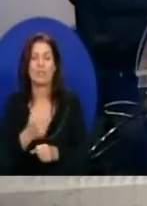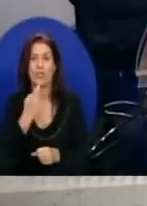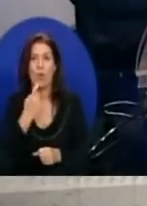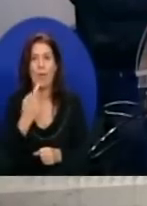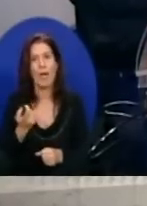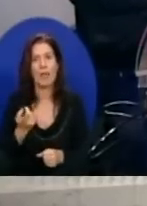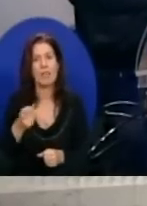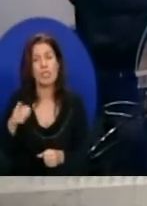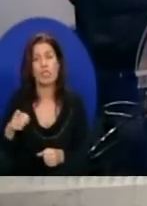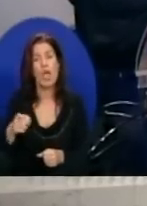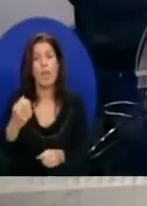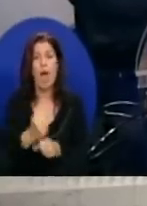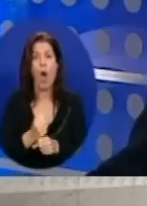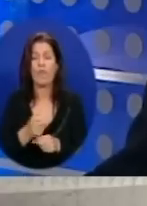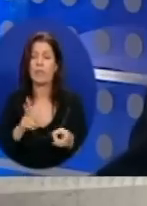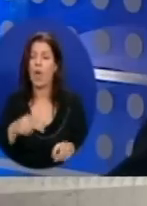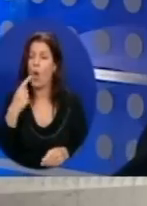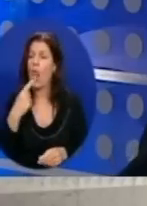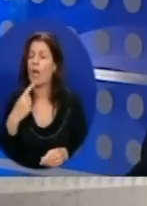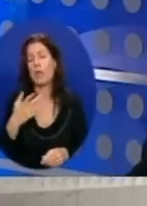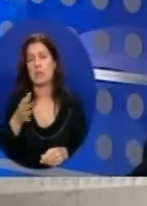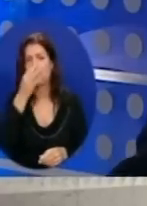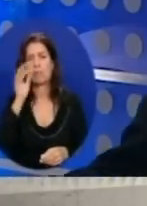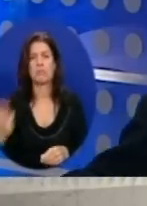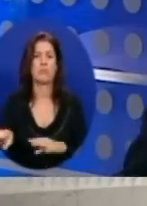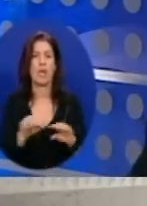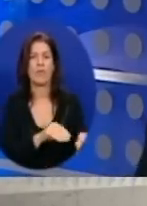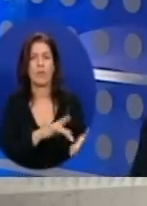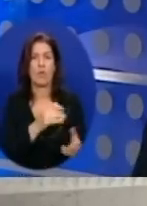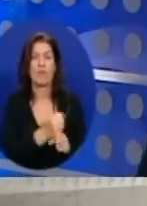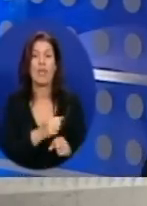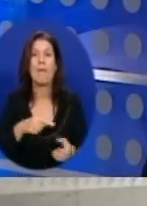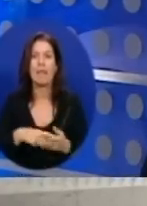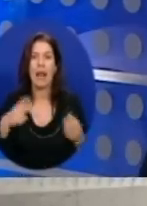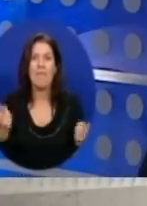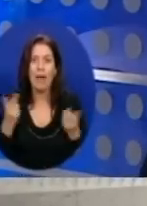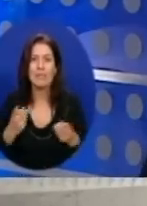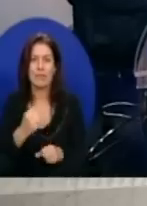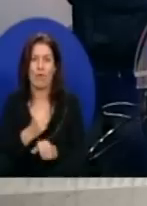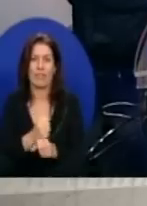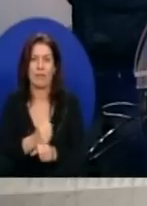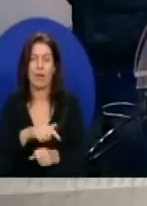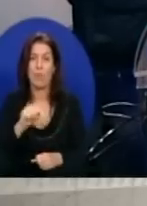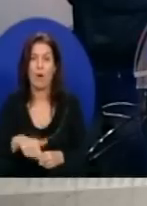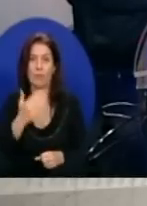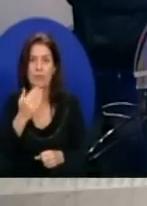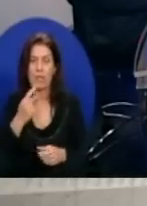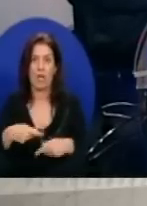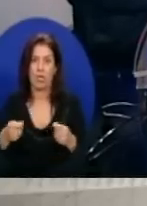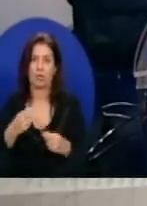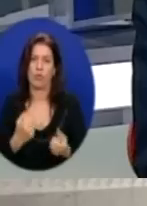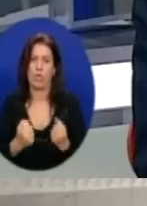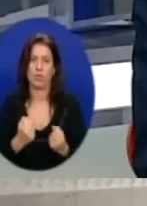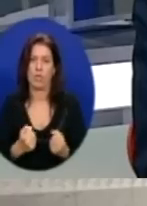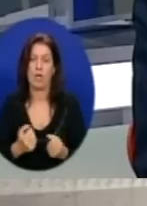יכול לקום פשוט וללכת למתחרה או לעסק ליד, כי מחפשים אותו. נכון. בישראל לעומת זאת השוק הוא קשה,